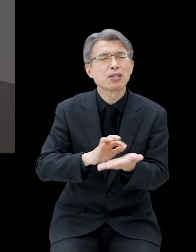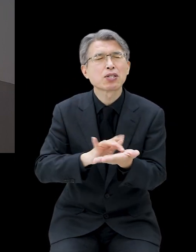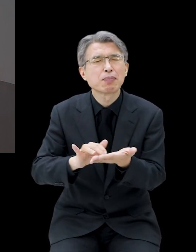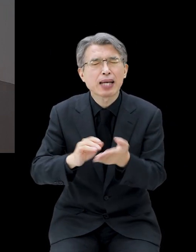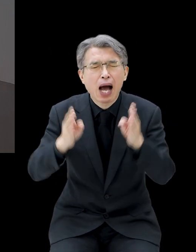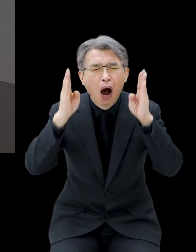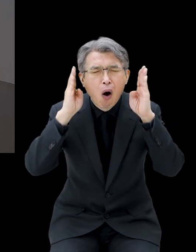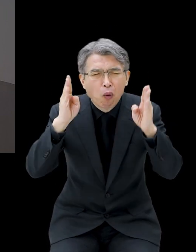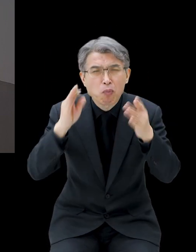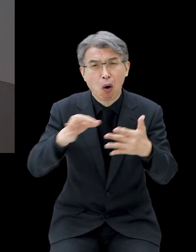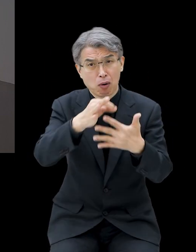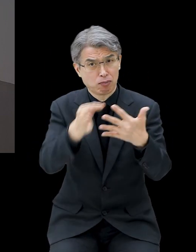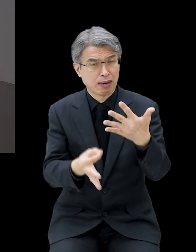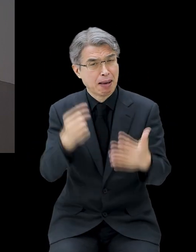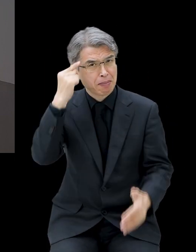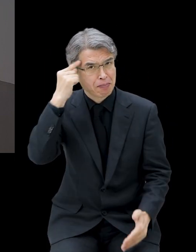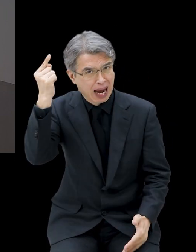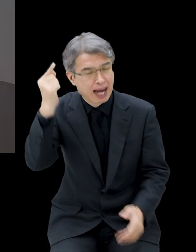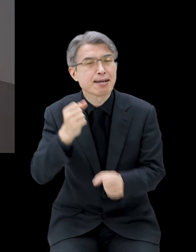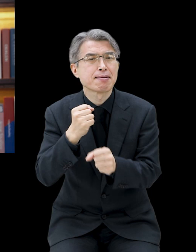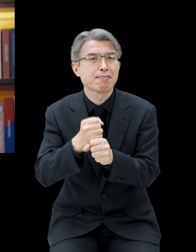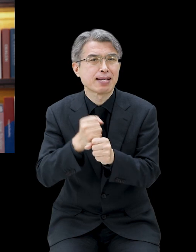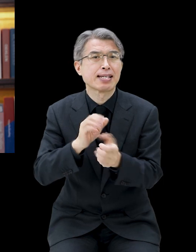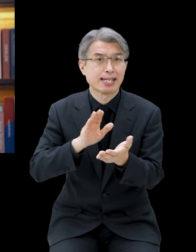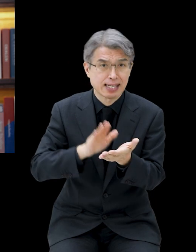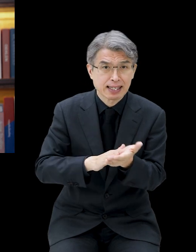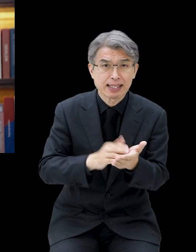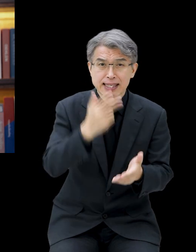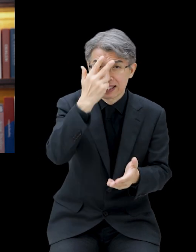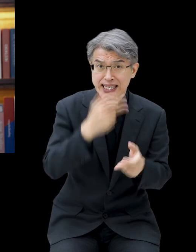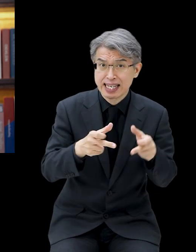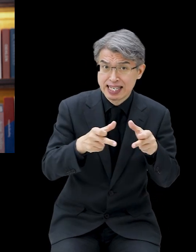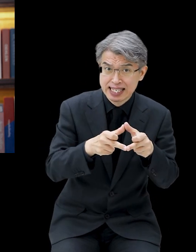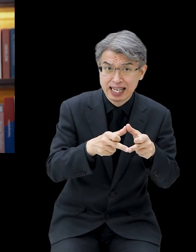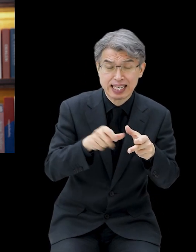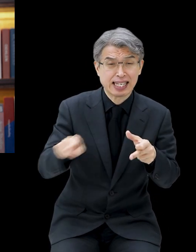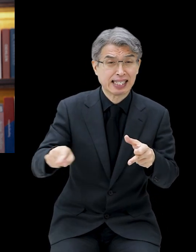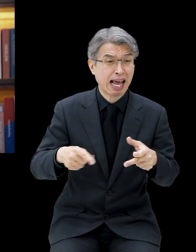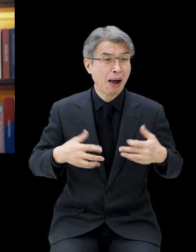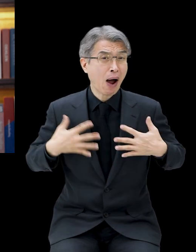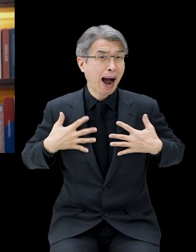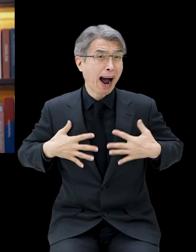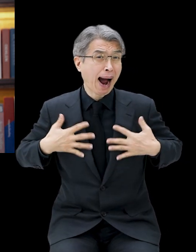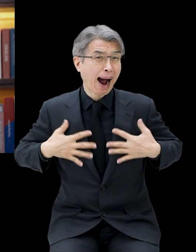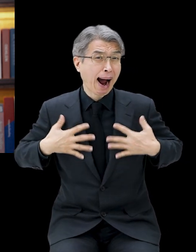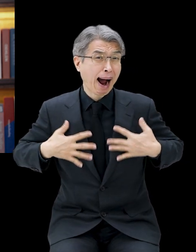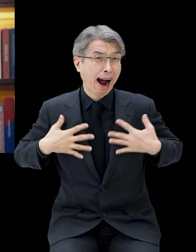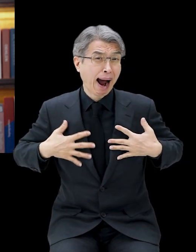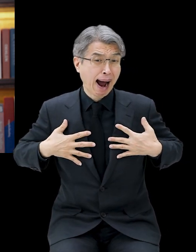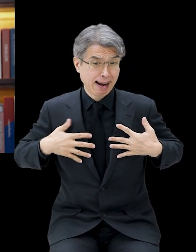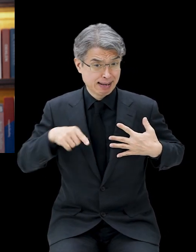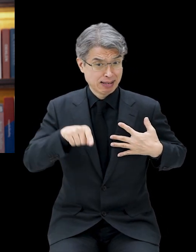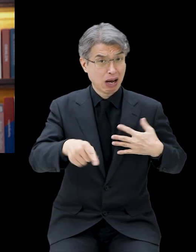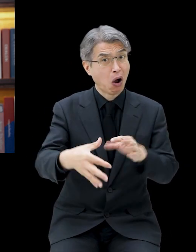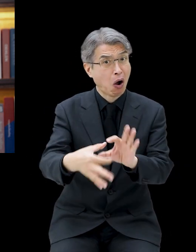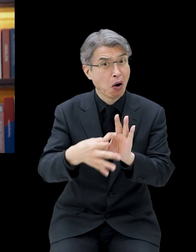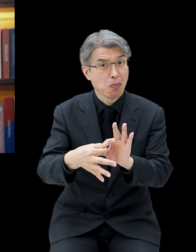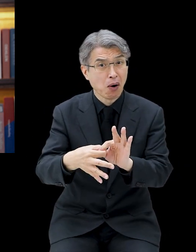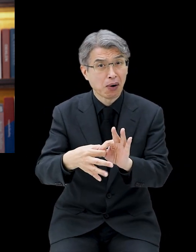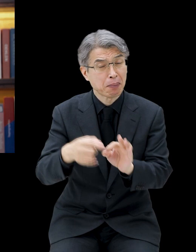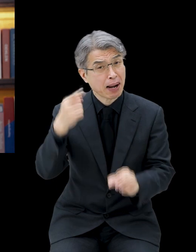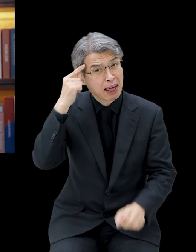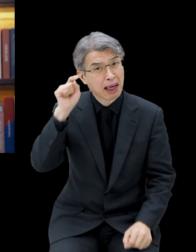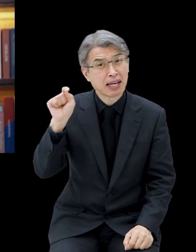학습 프로그램을 개발했습니다. 그리고 시각장애인이 즐길 수 있는 엔터테인먼트를 제공하는 센스